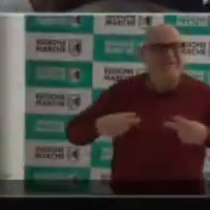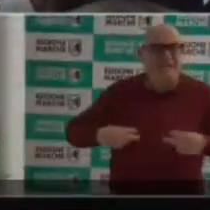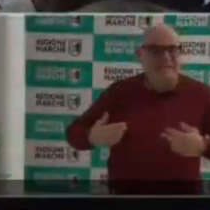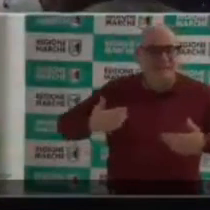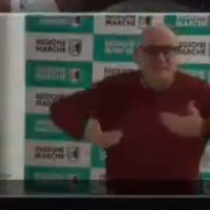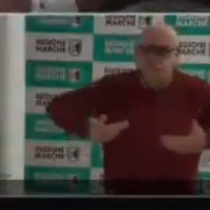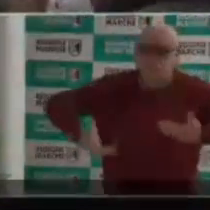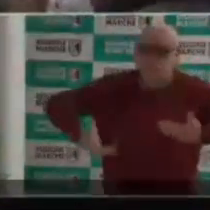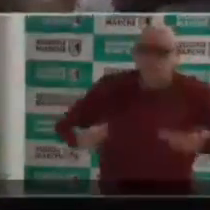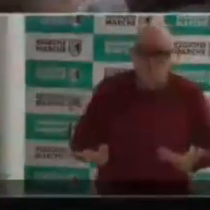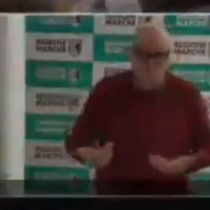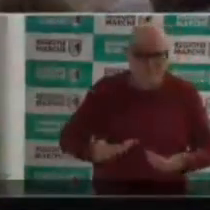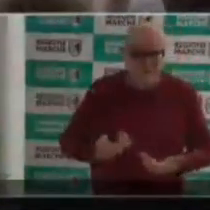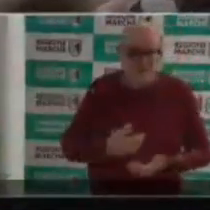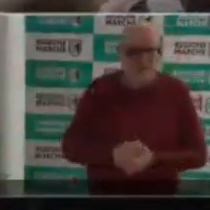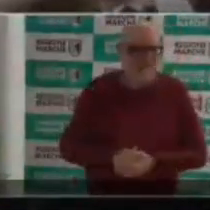ad avere.